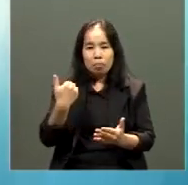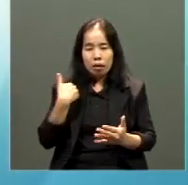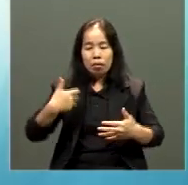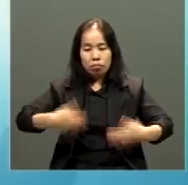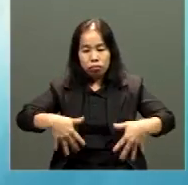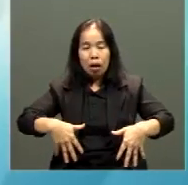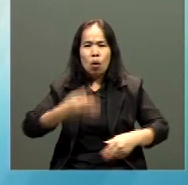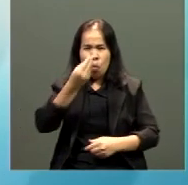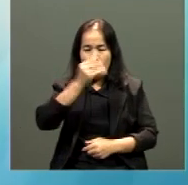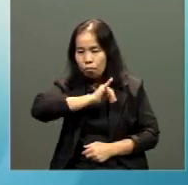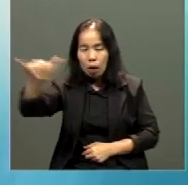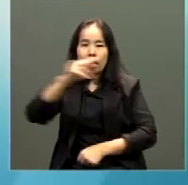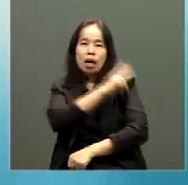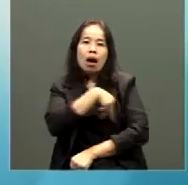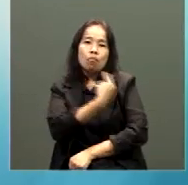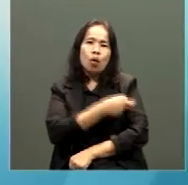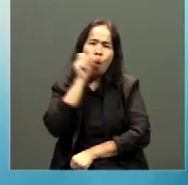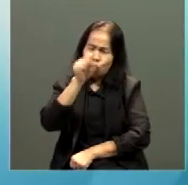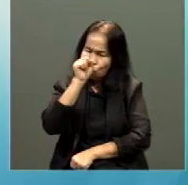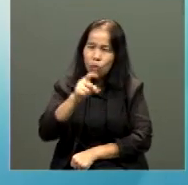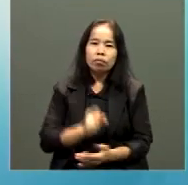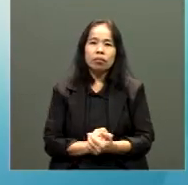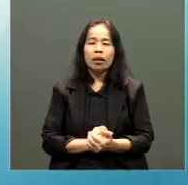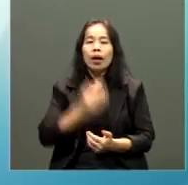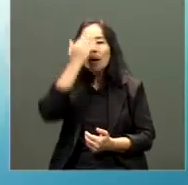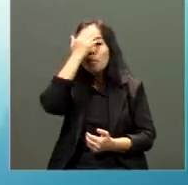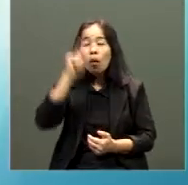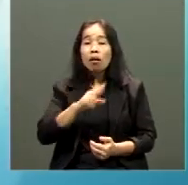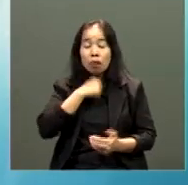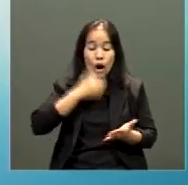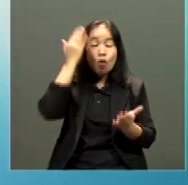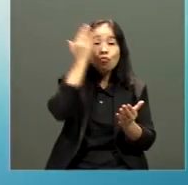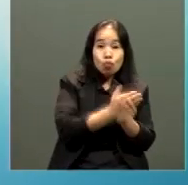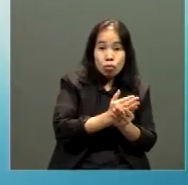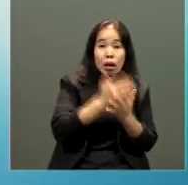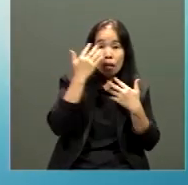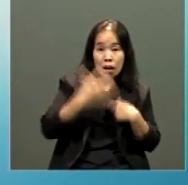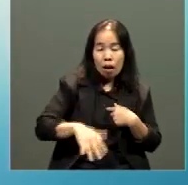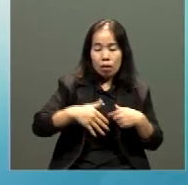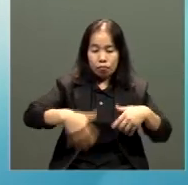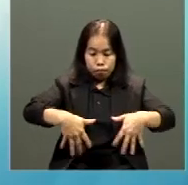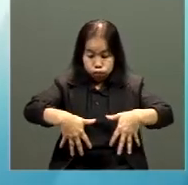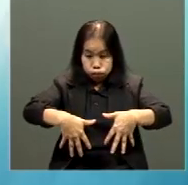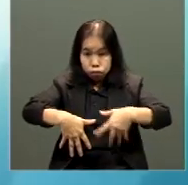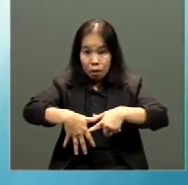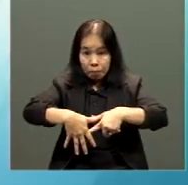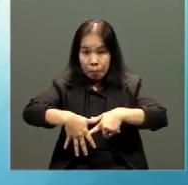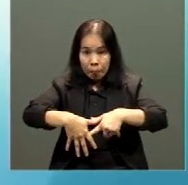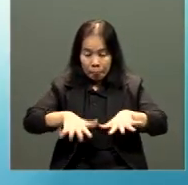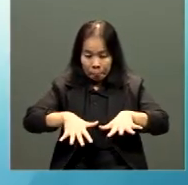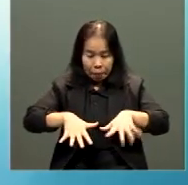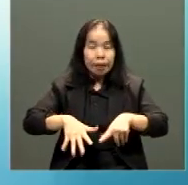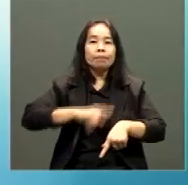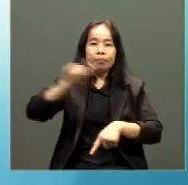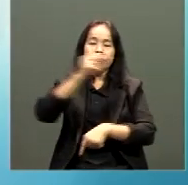รีบไปพบกับแพทย์ไว้ก่อนนะครับว่าพอฉันดื่มแล้วฉันหยุดดื่มแล้วมือฉันสั่นไปหาคุณหมอก่อนเลยนะครับตั้งแต่วัน